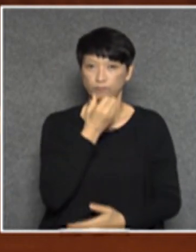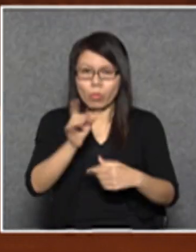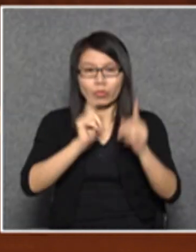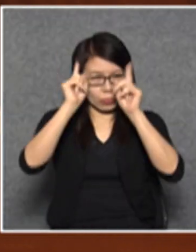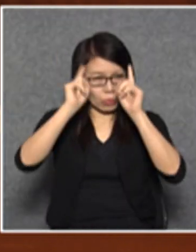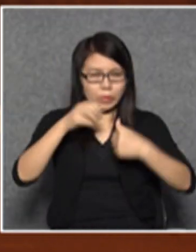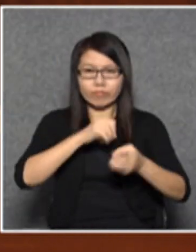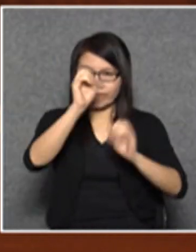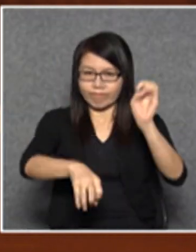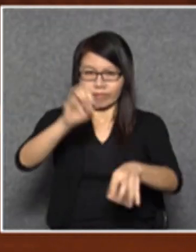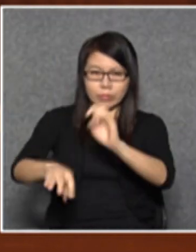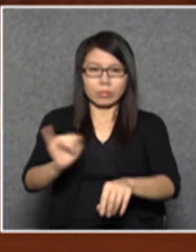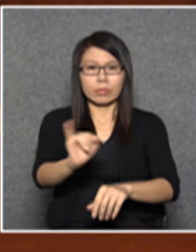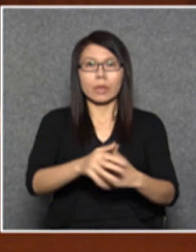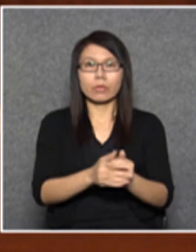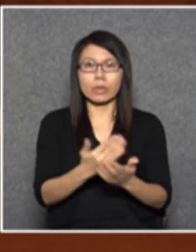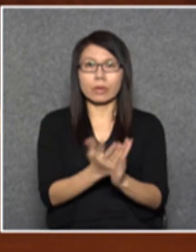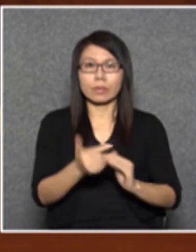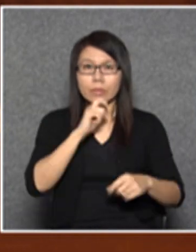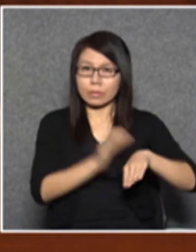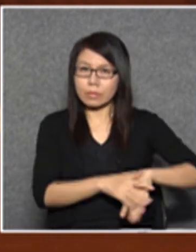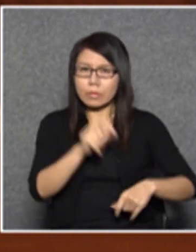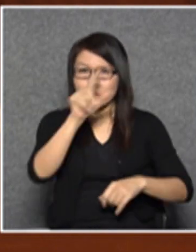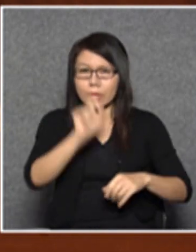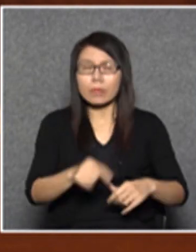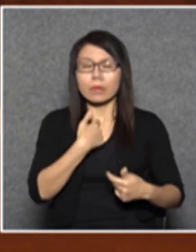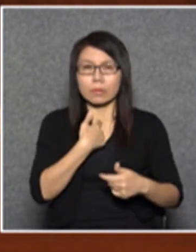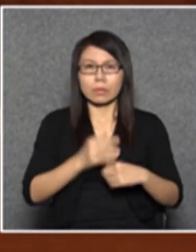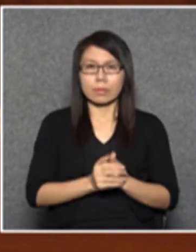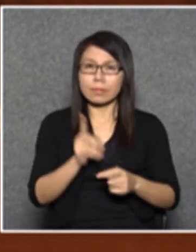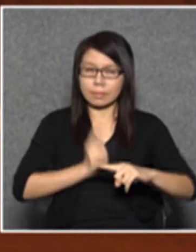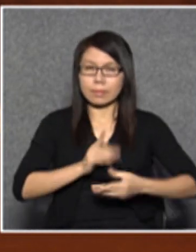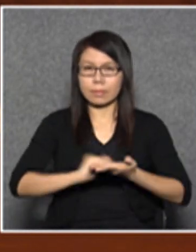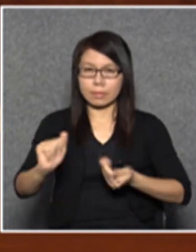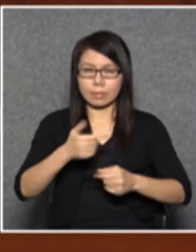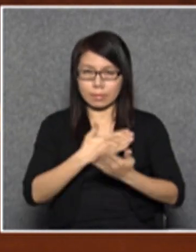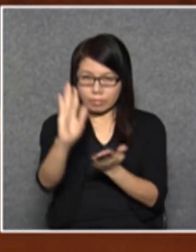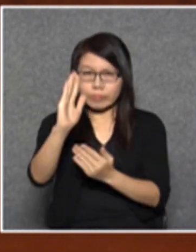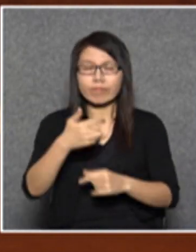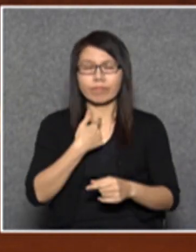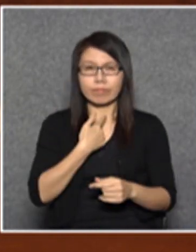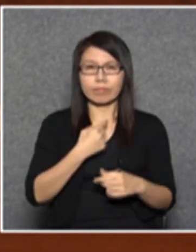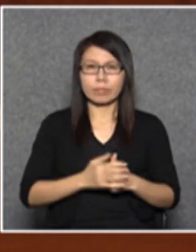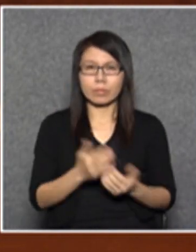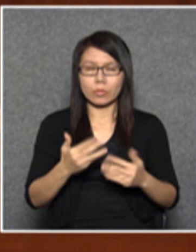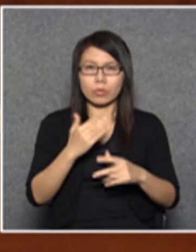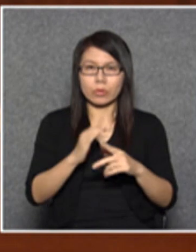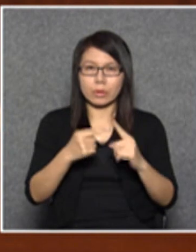垃圾。但已經存在的問題我哋係要去清理的，所以民建聯